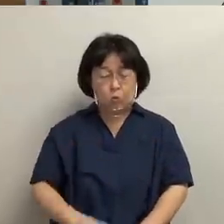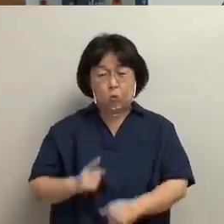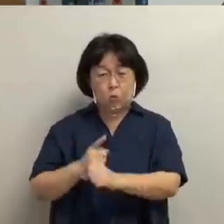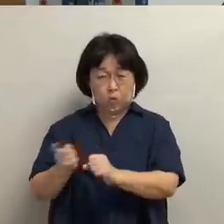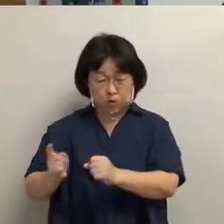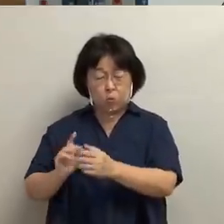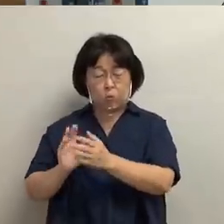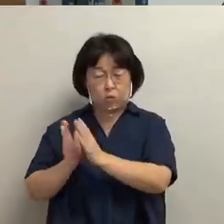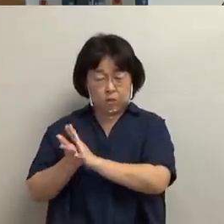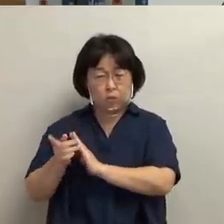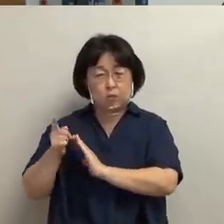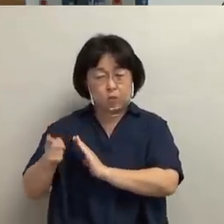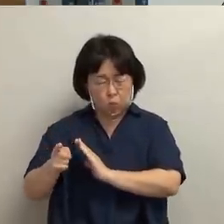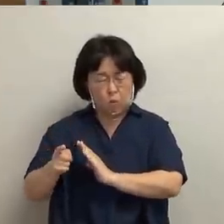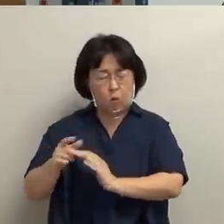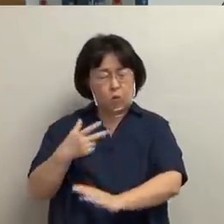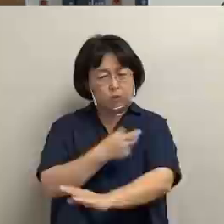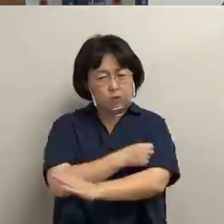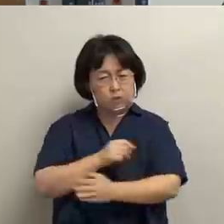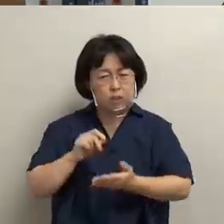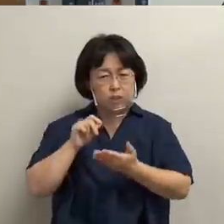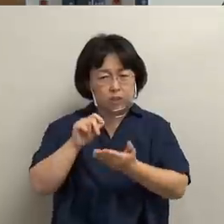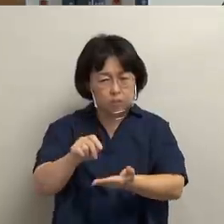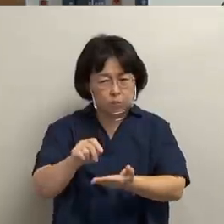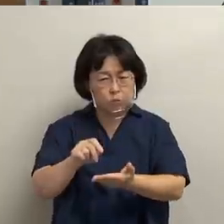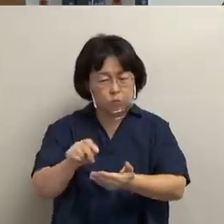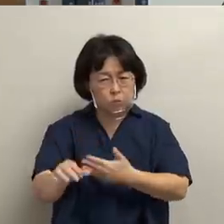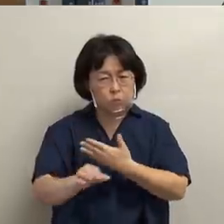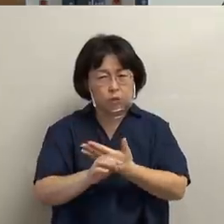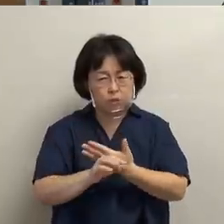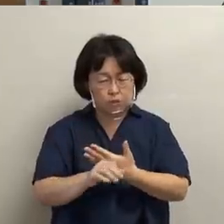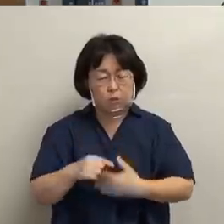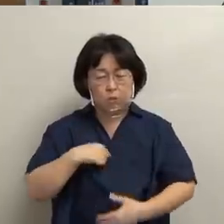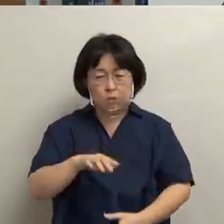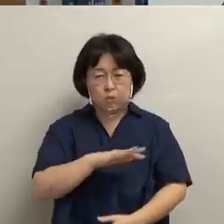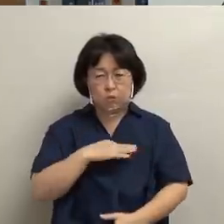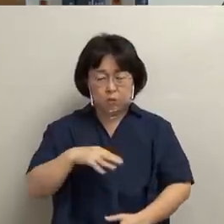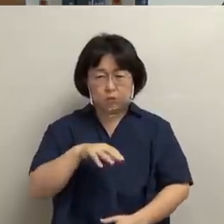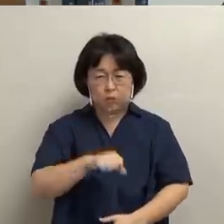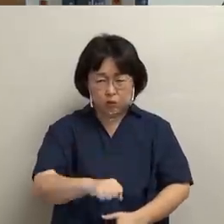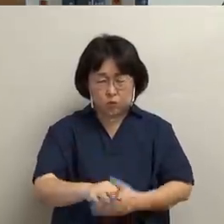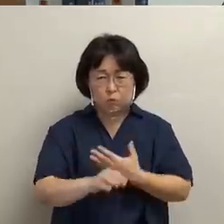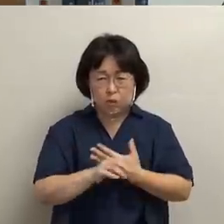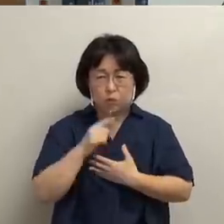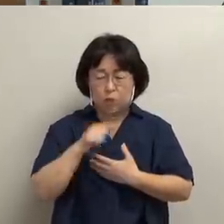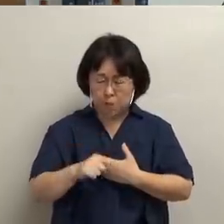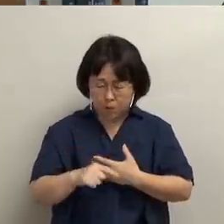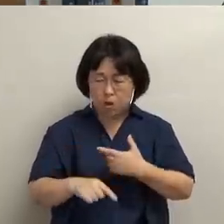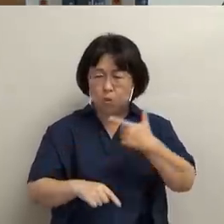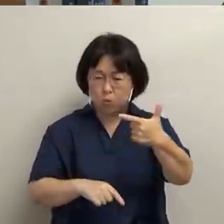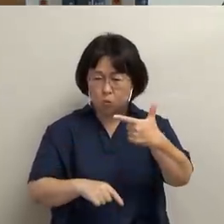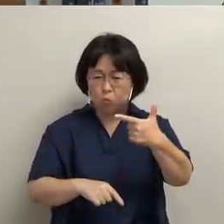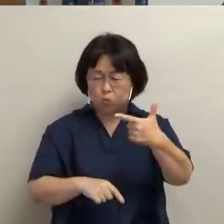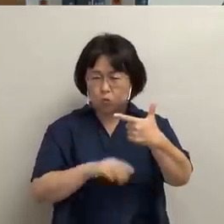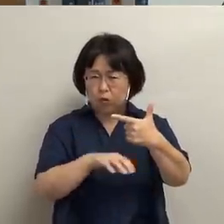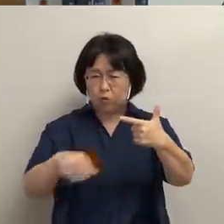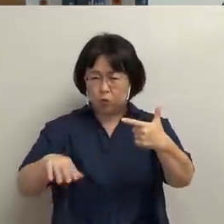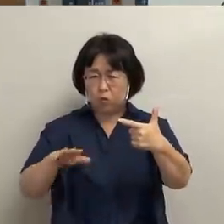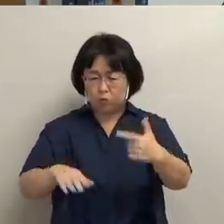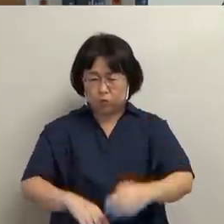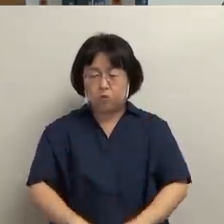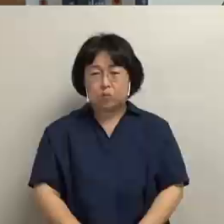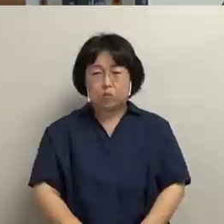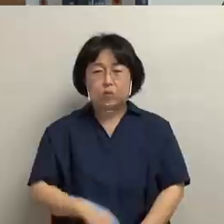事例ですね我々があのを掴んでる事例とするとですね6例ほどええええつかんでおります